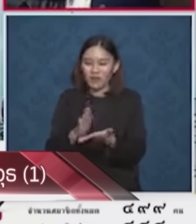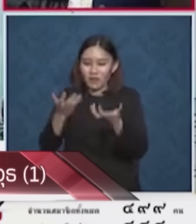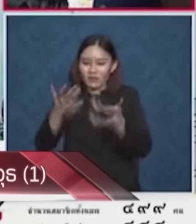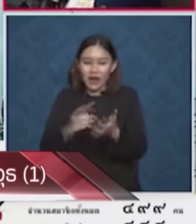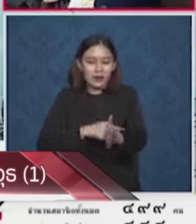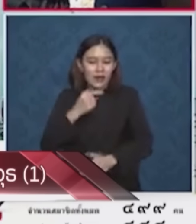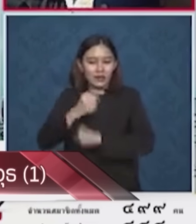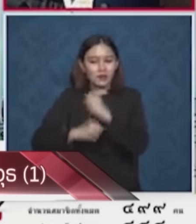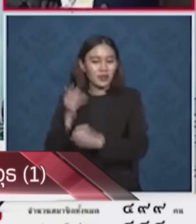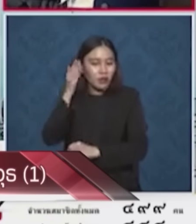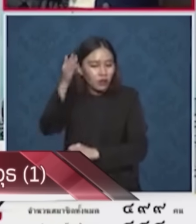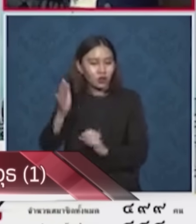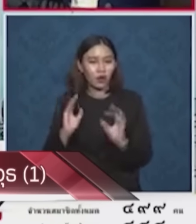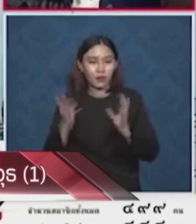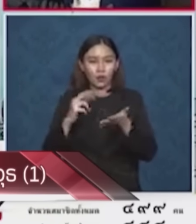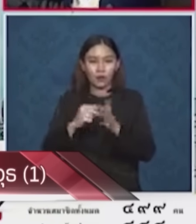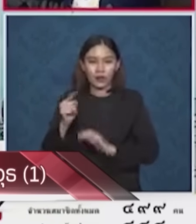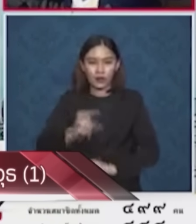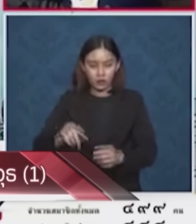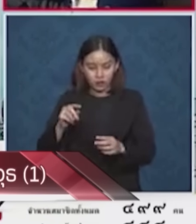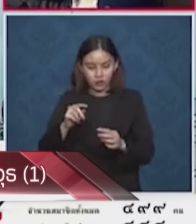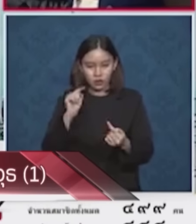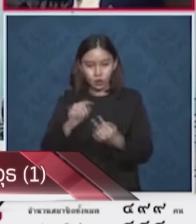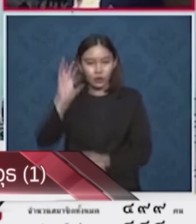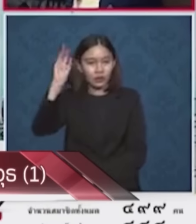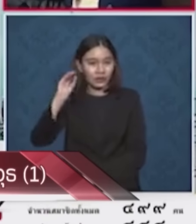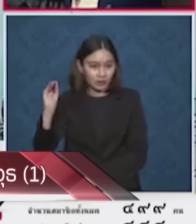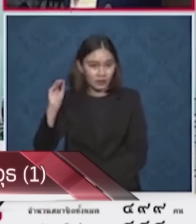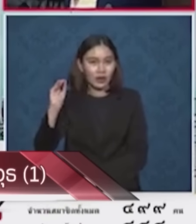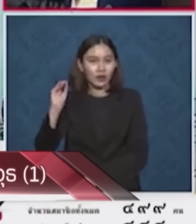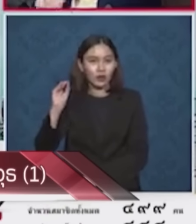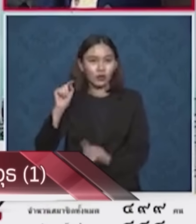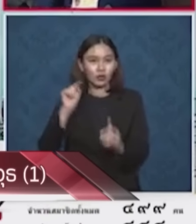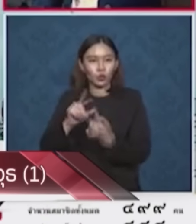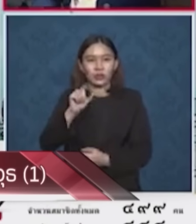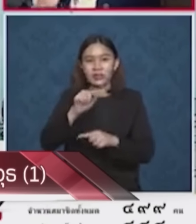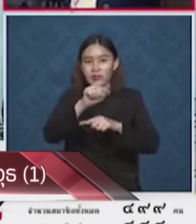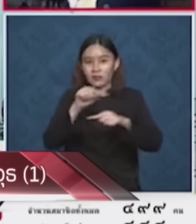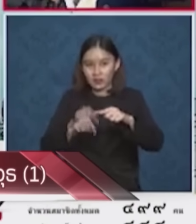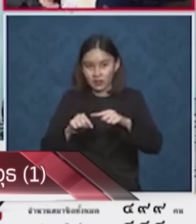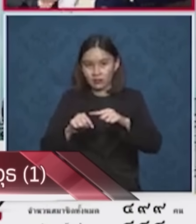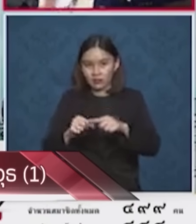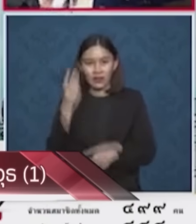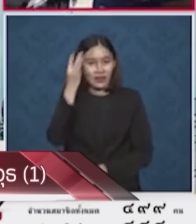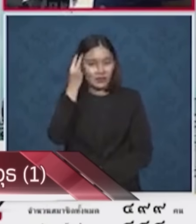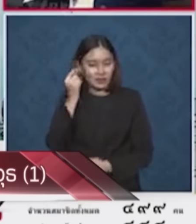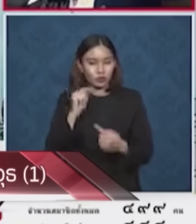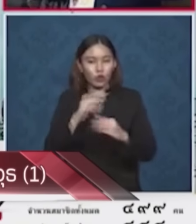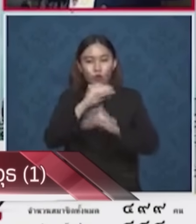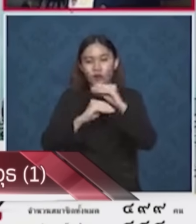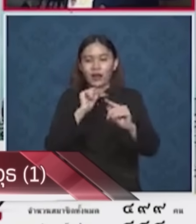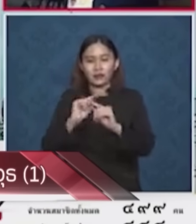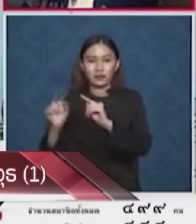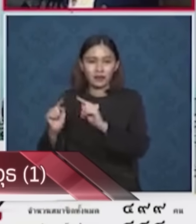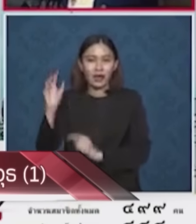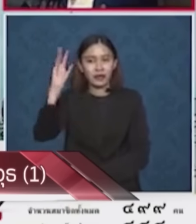นานๆในปีต่อๆไปเราก็ควรจะต้องรักษาสัดส่วนการดาวให้อยู่ในที่ระดับ 20%ซึ่งเมื่อคิดเป็นมูลค่าโครงการต่างๆ